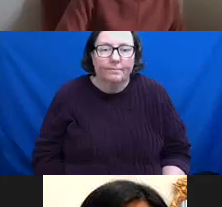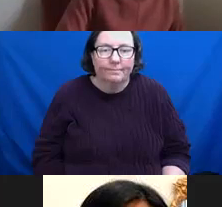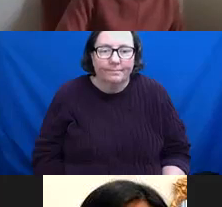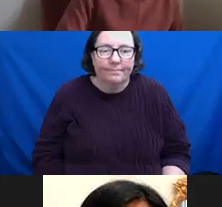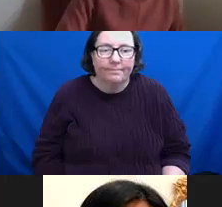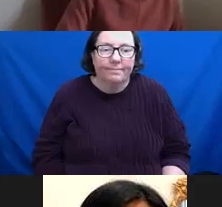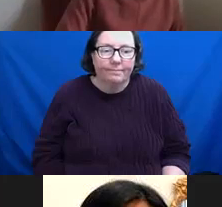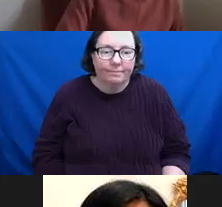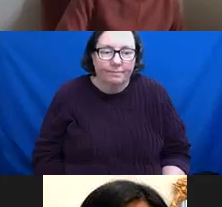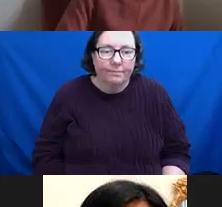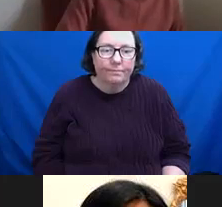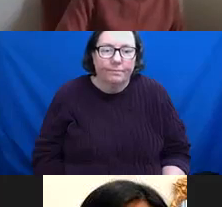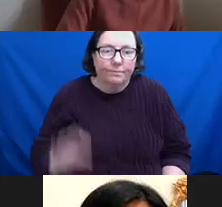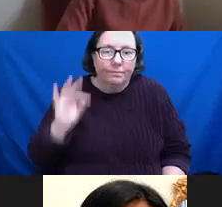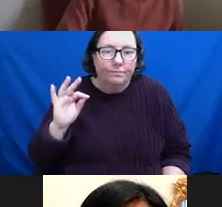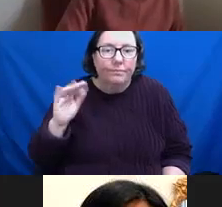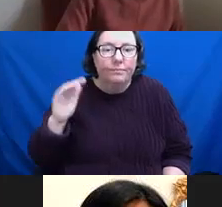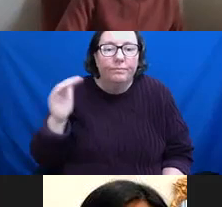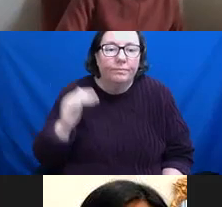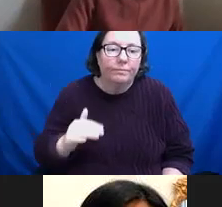bye. Thank you.